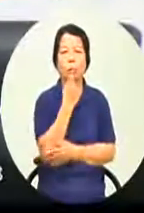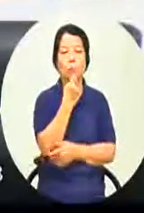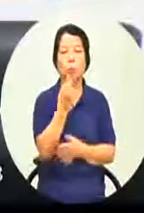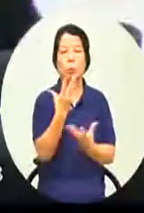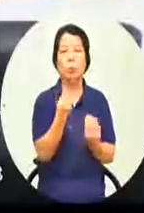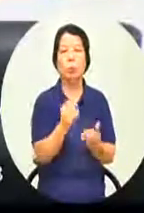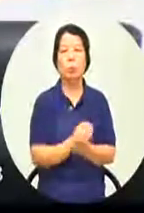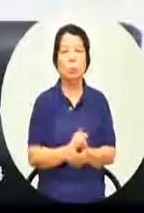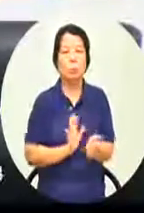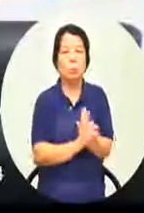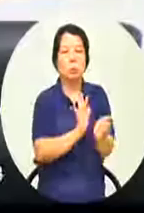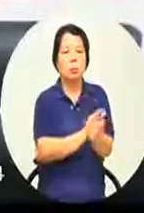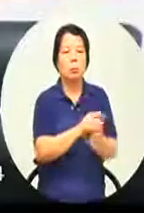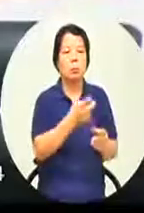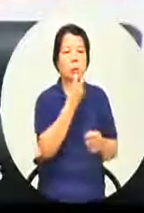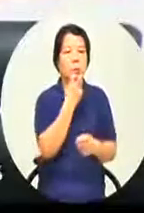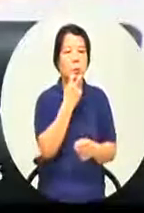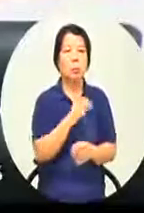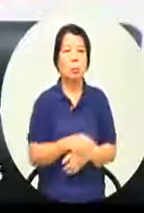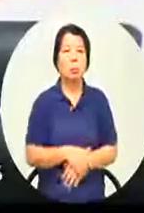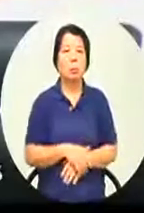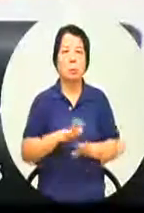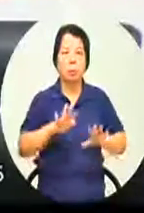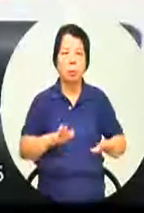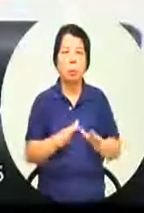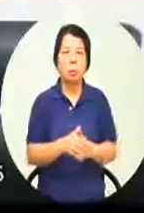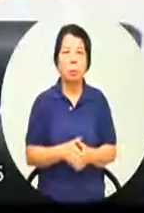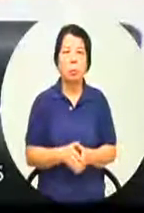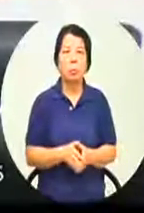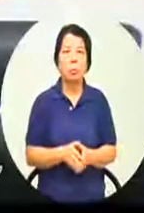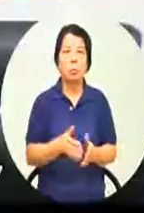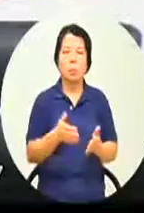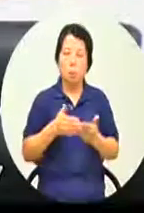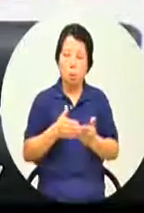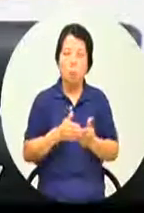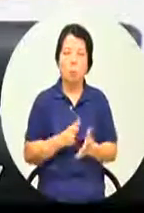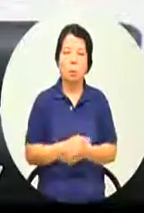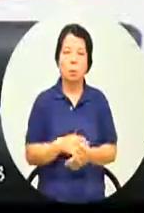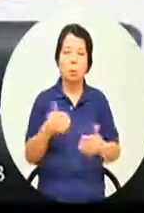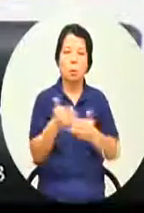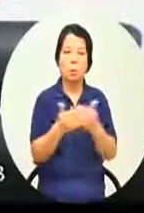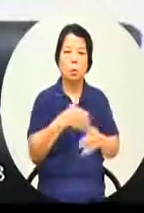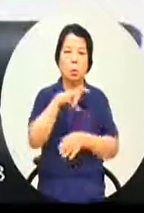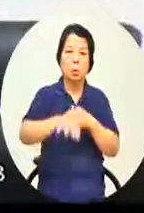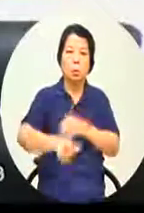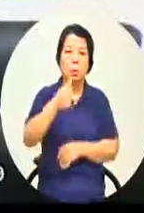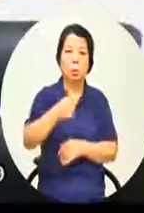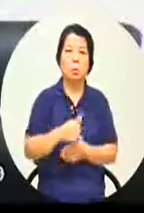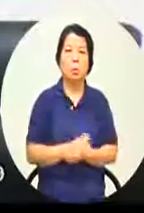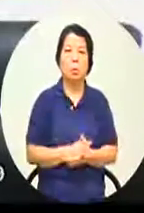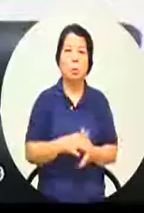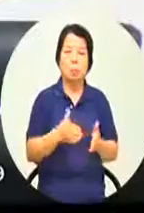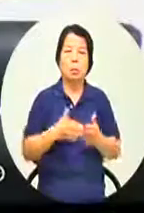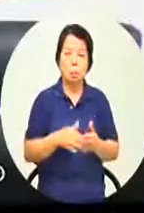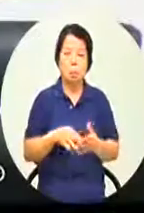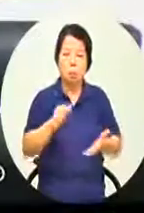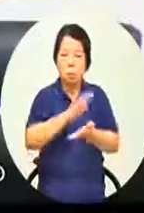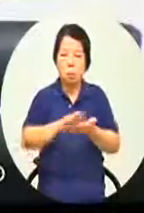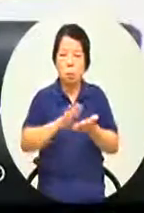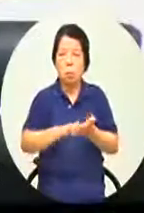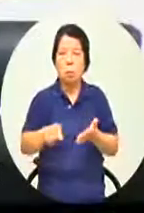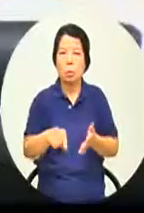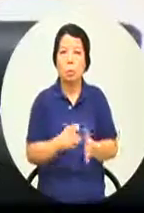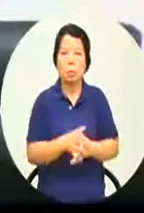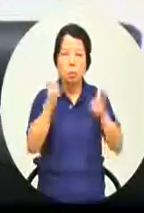理由推给中央了，本席这边要强烈要求交通局长，请你要解决我们